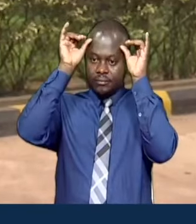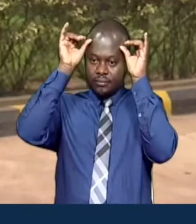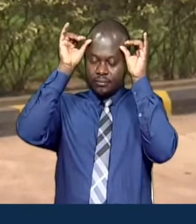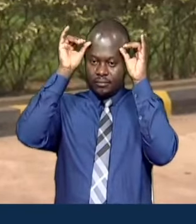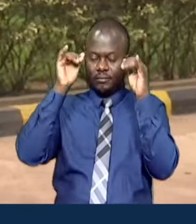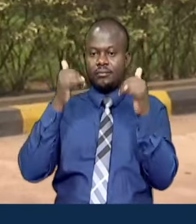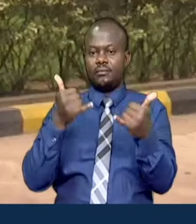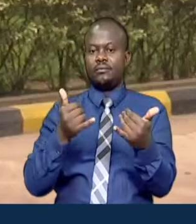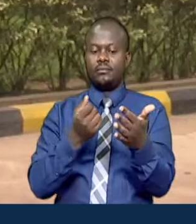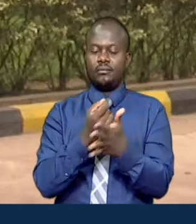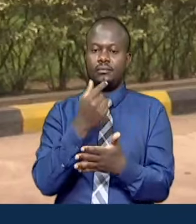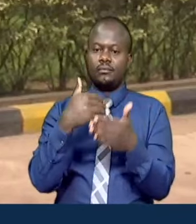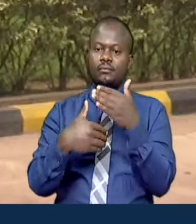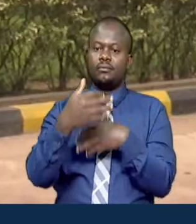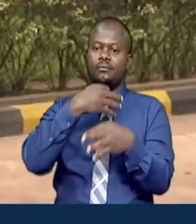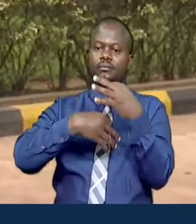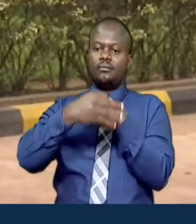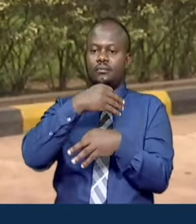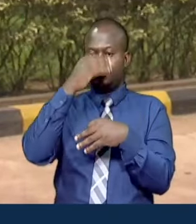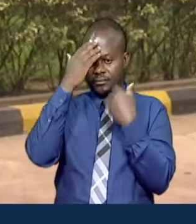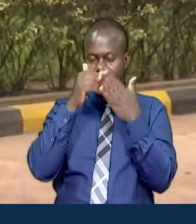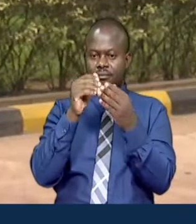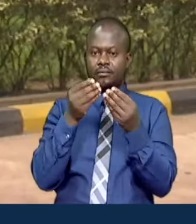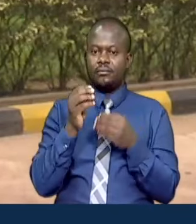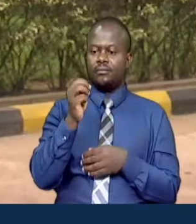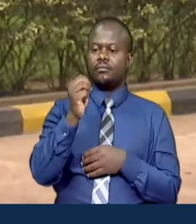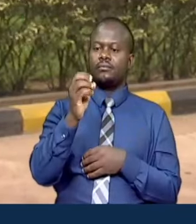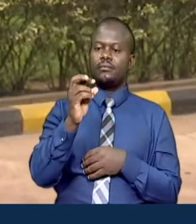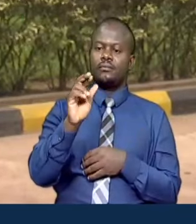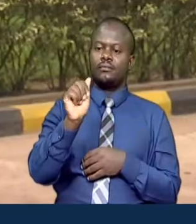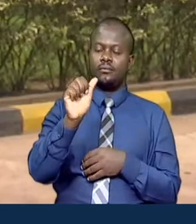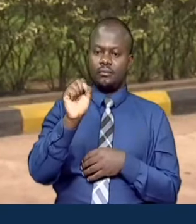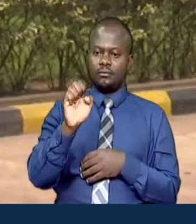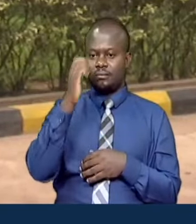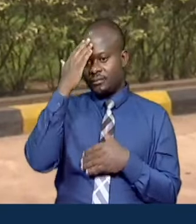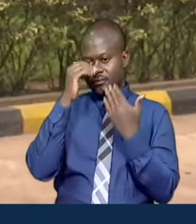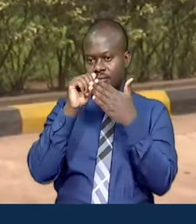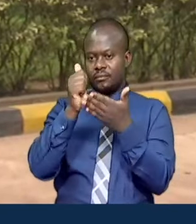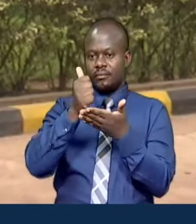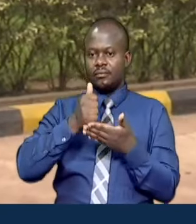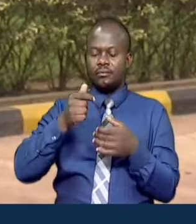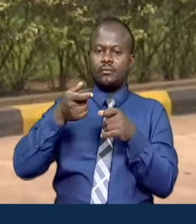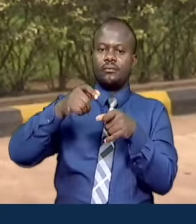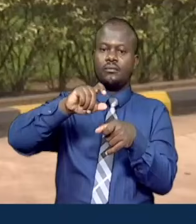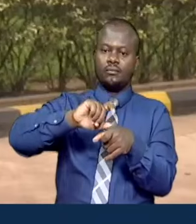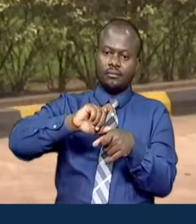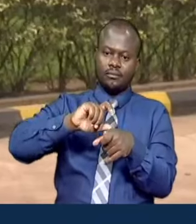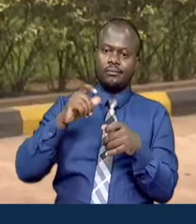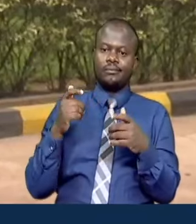Rero byatumye twegera uru ruganda kugira ngo baduhe morasi, kuko idufasha mu kongerera